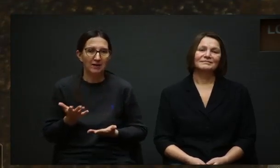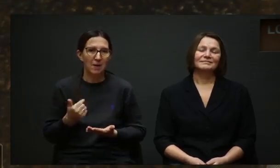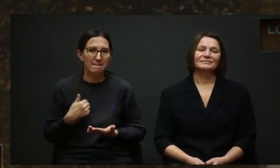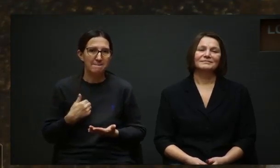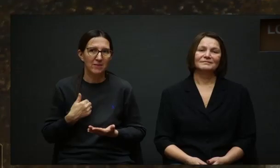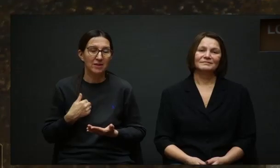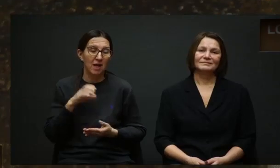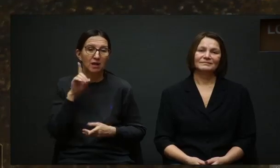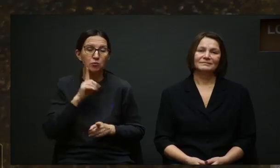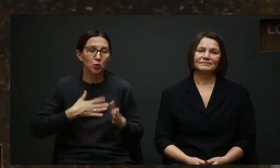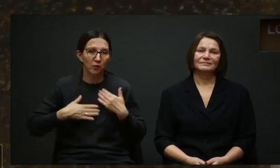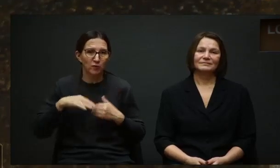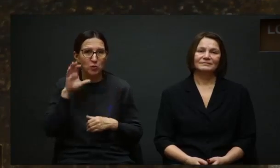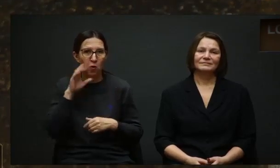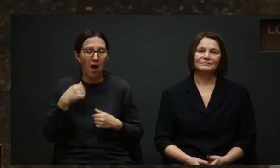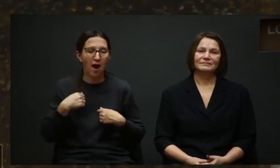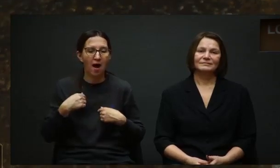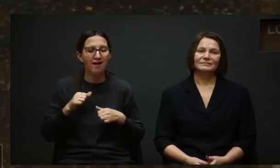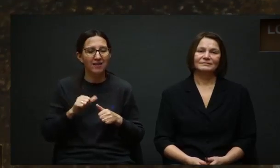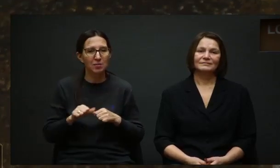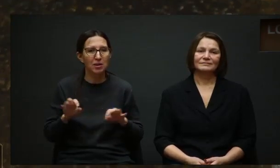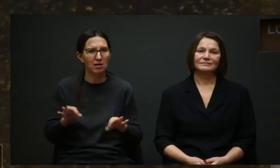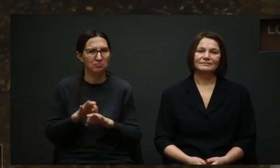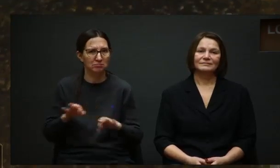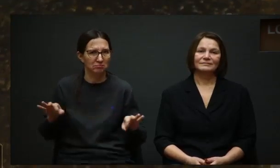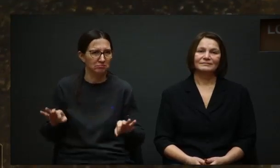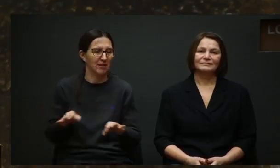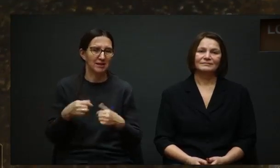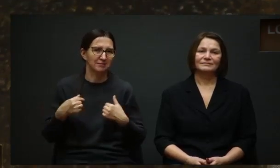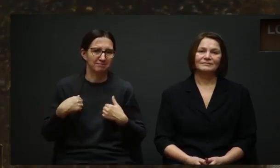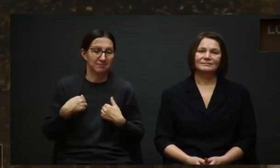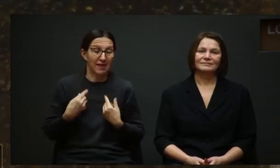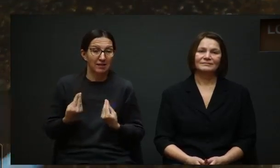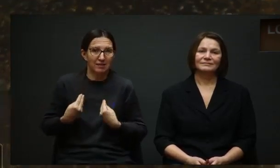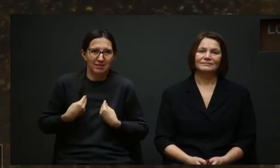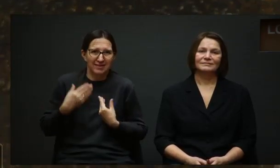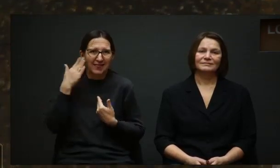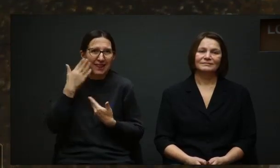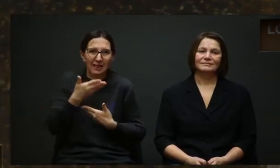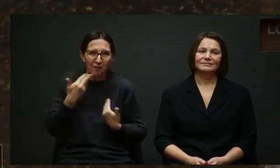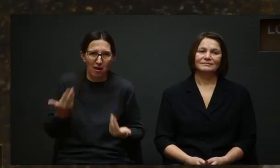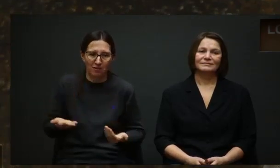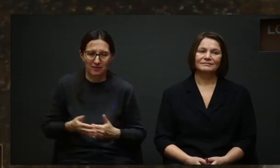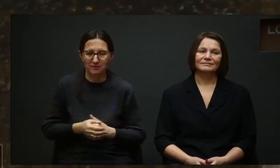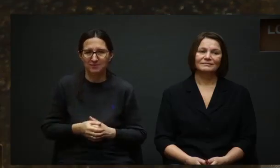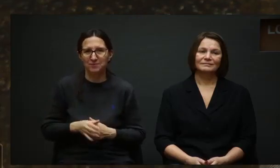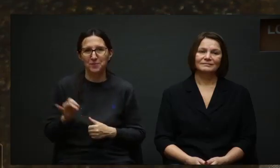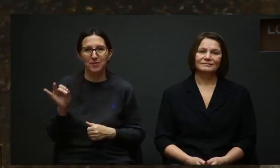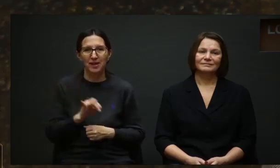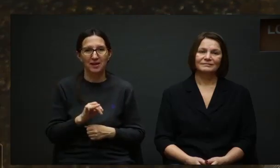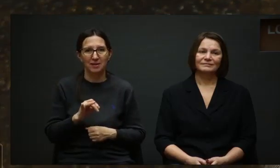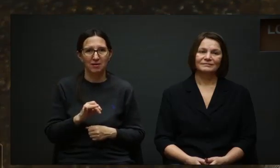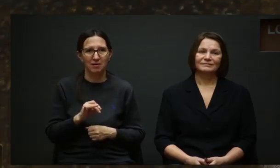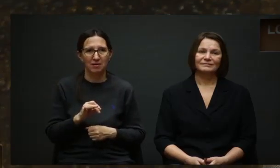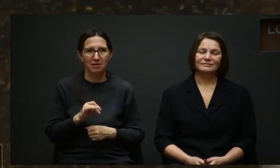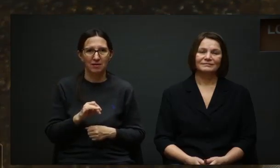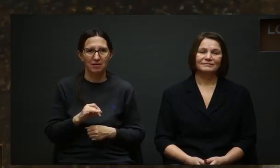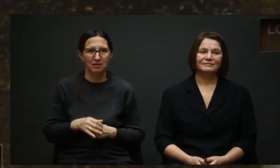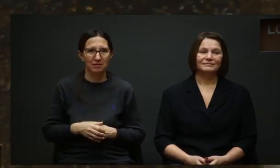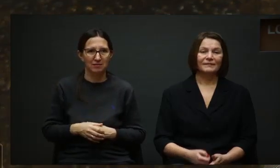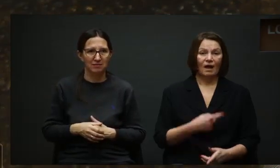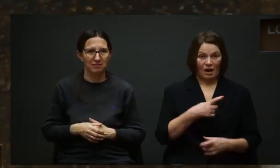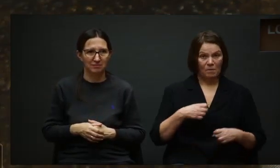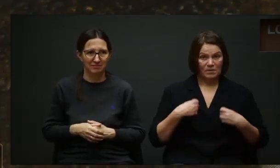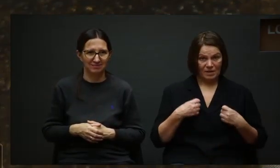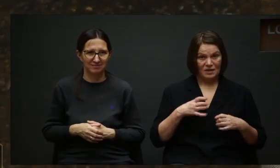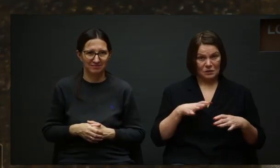ее слушаю, но как-то вот исполнительское искусство мне совершенно не давалось. Вот, и после некоторых... А ты пытался быть